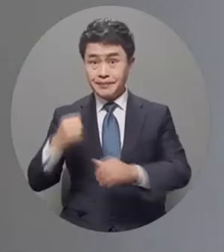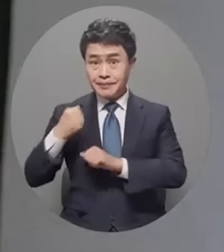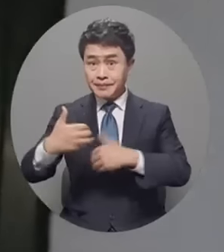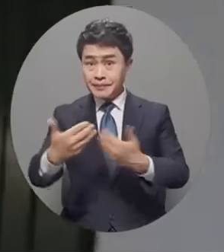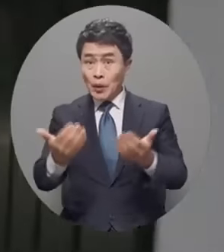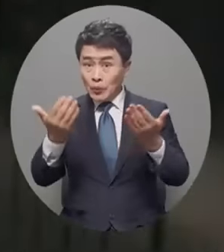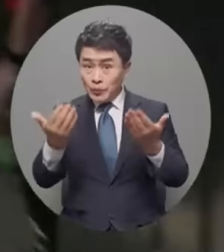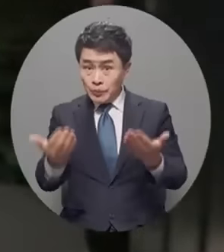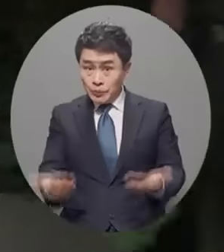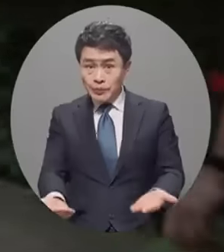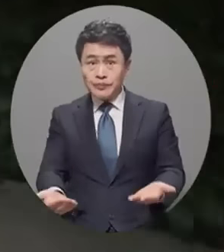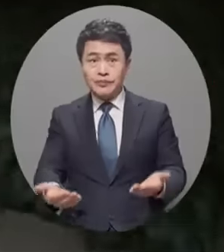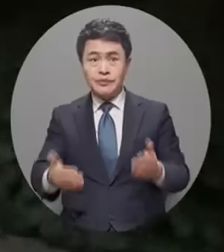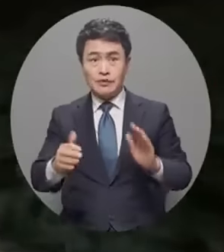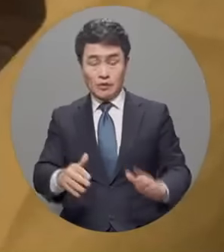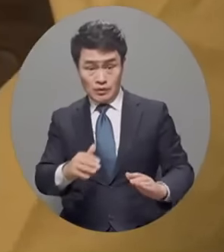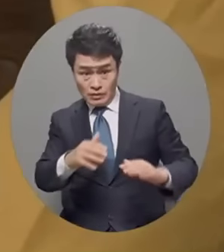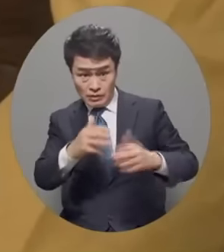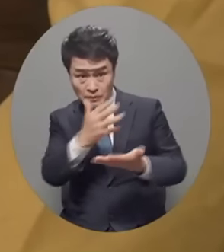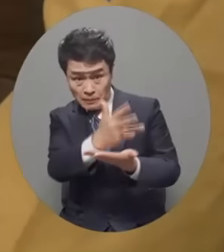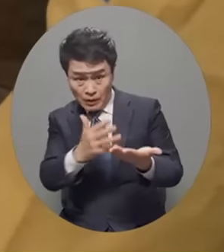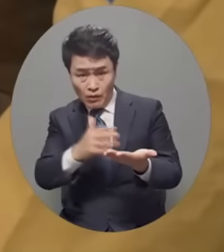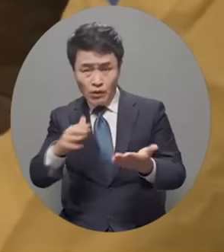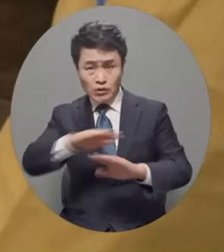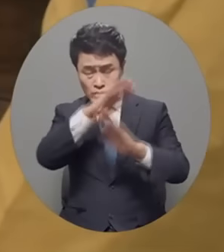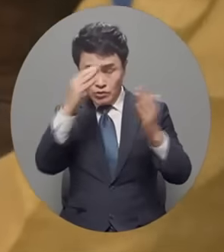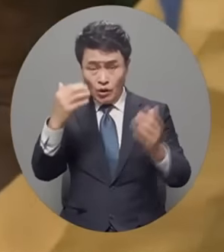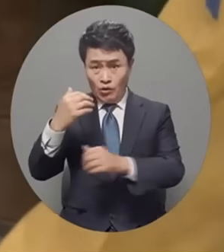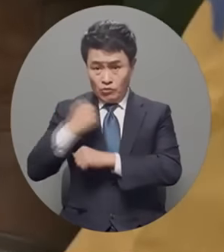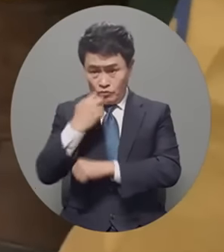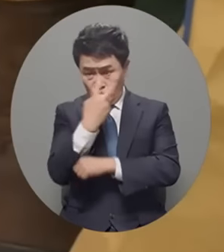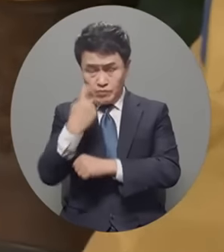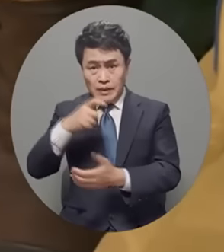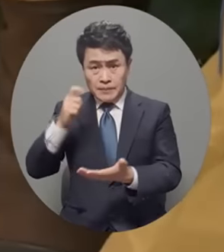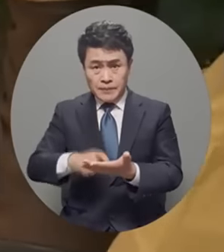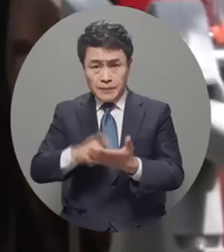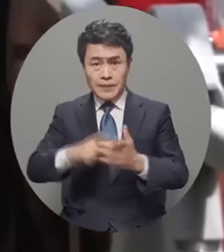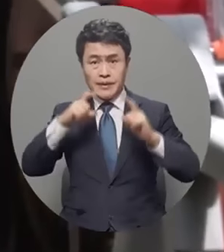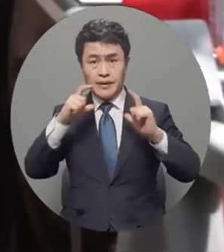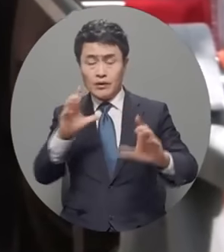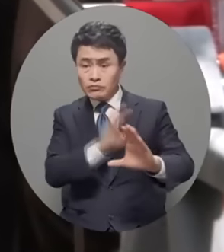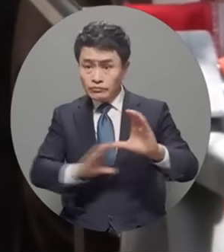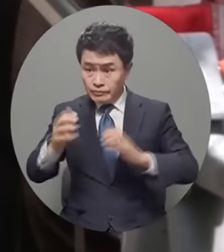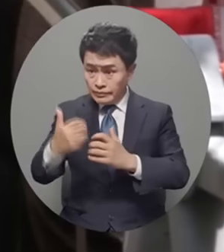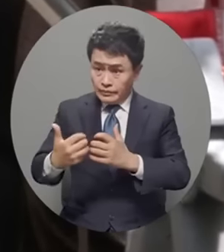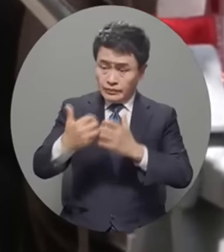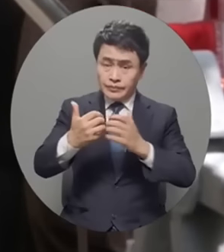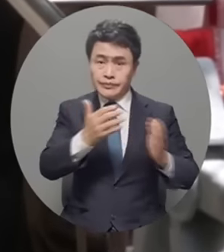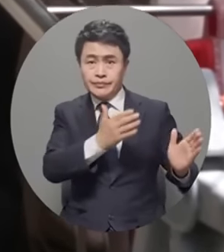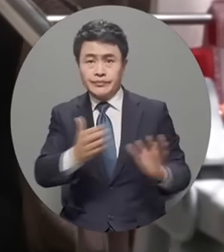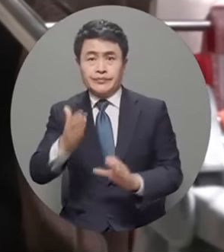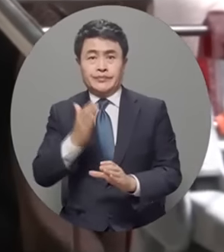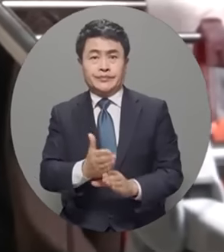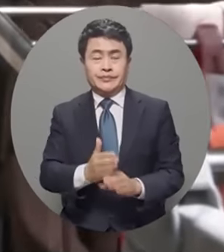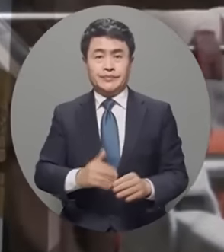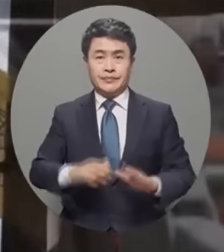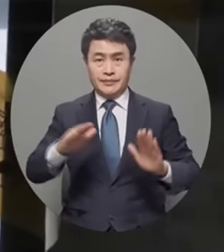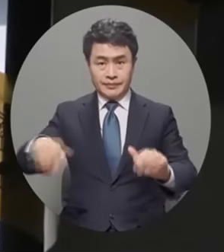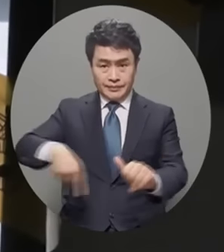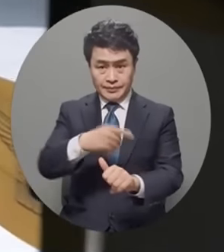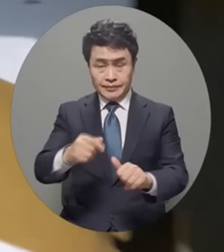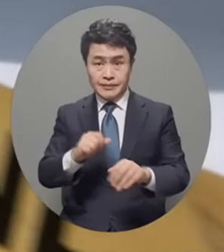휴일인 오늘 이곳 접경지를 비롯한 전군에 비상 근무 체제를 가동하고 추가 도발에 대비하고 있습니다. 지금까지